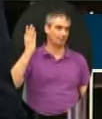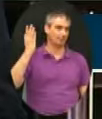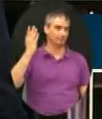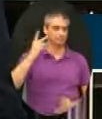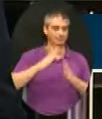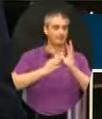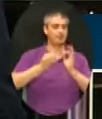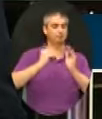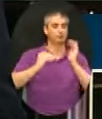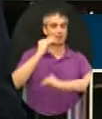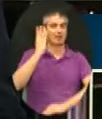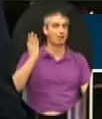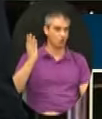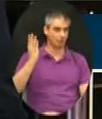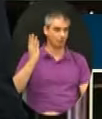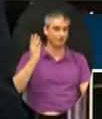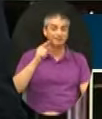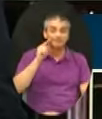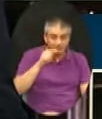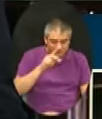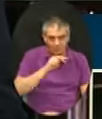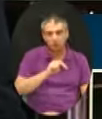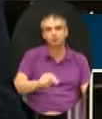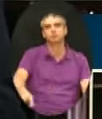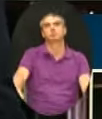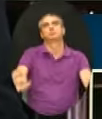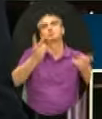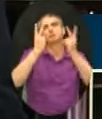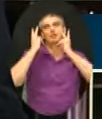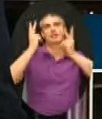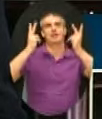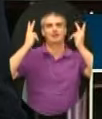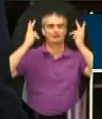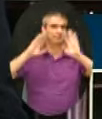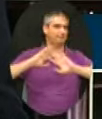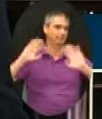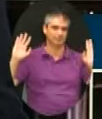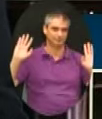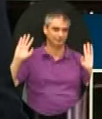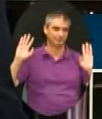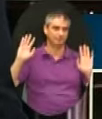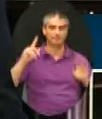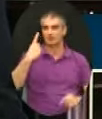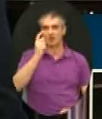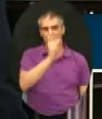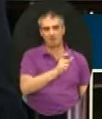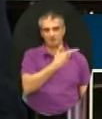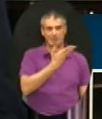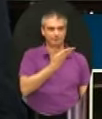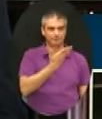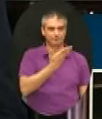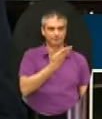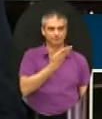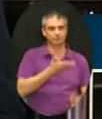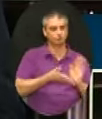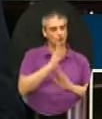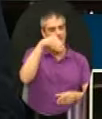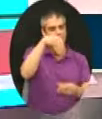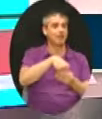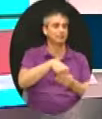בבית המשפט העליון, וזה נושא קריטי לכל בן אדם שיוצא